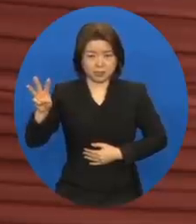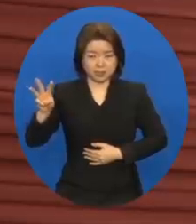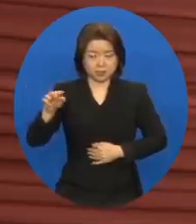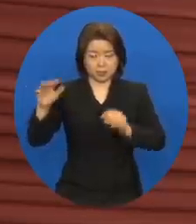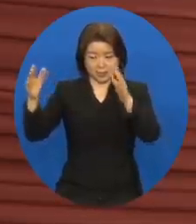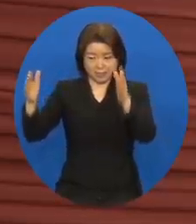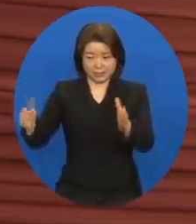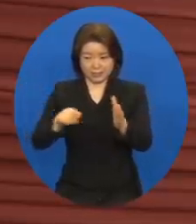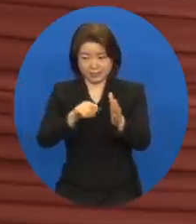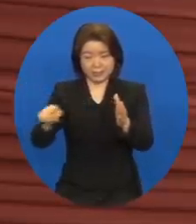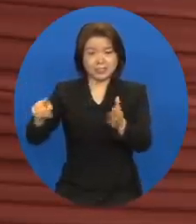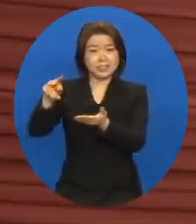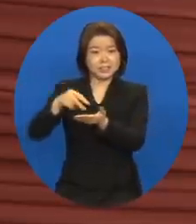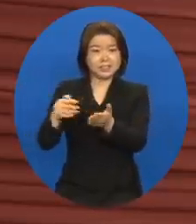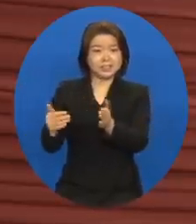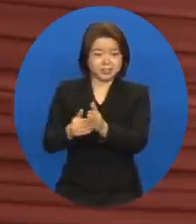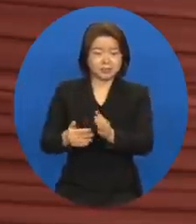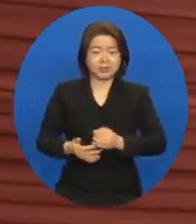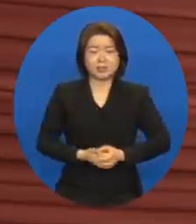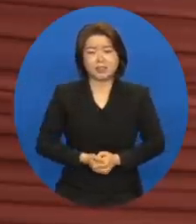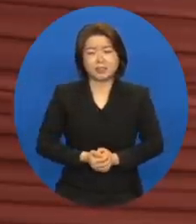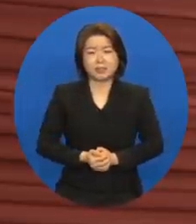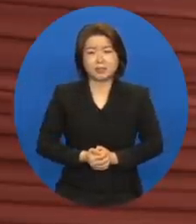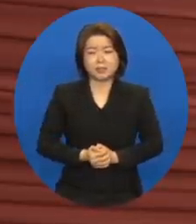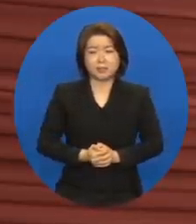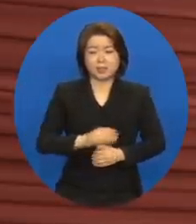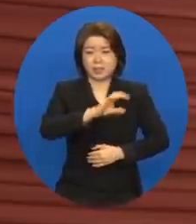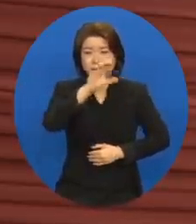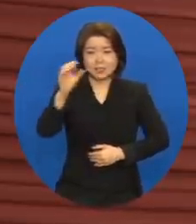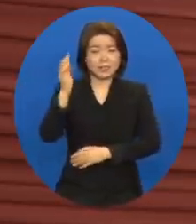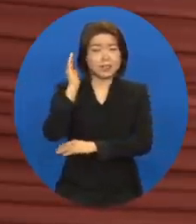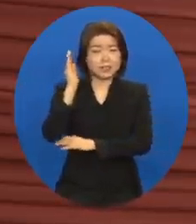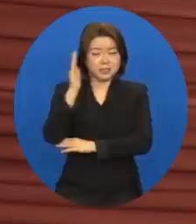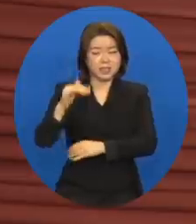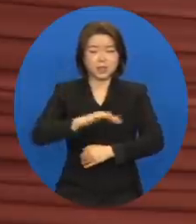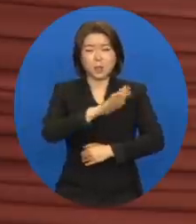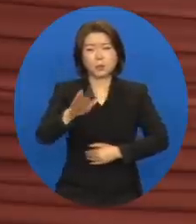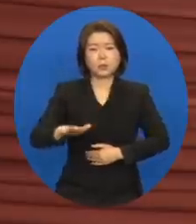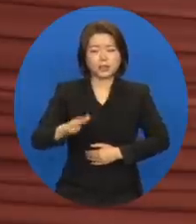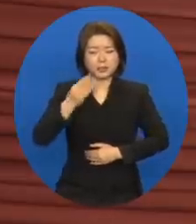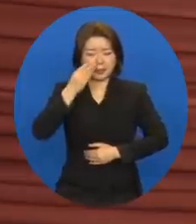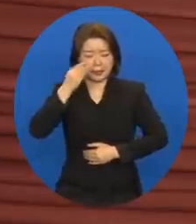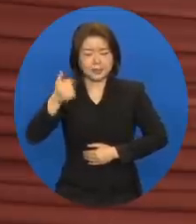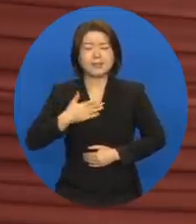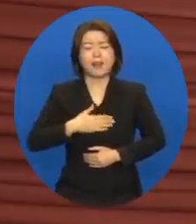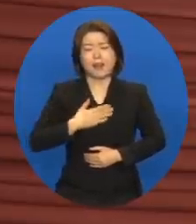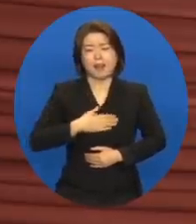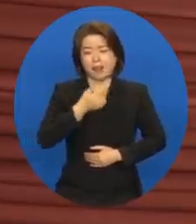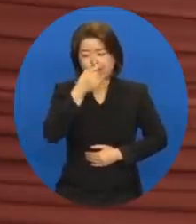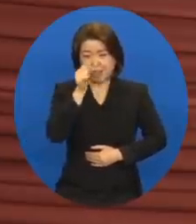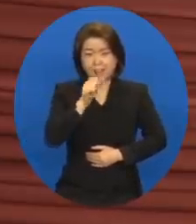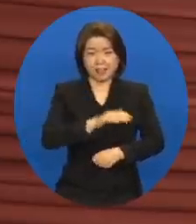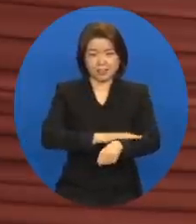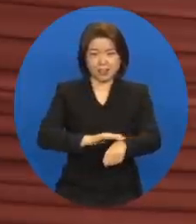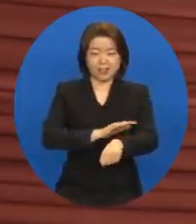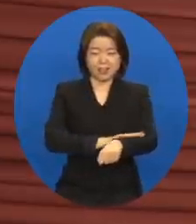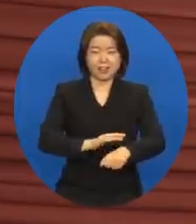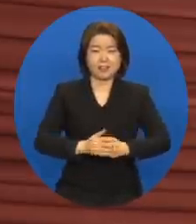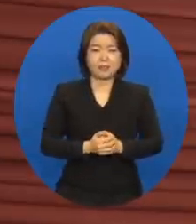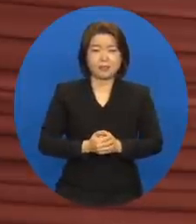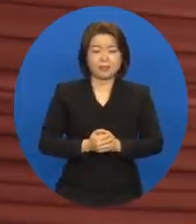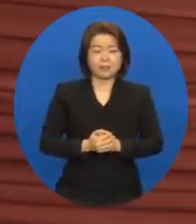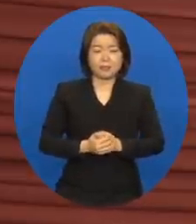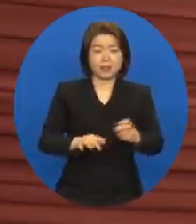부분까지를 읽었습니다. 성탄절 이야기는 우리가 너무나 익숙하게 잘 압니다. 특히 마태복음